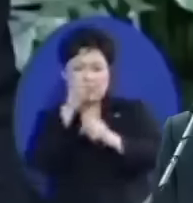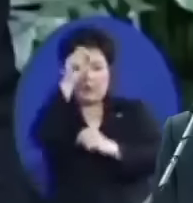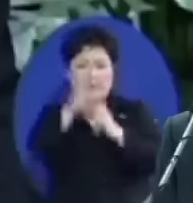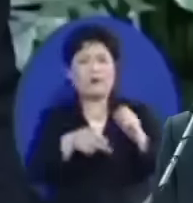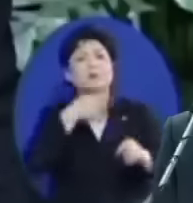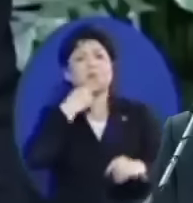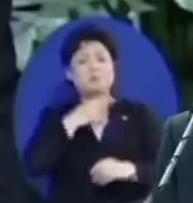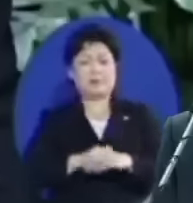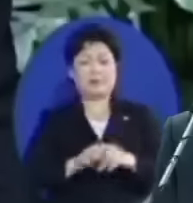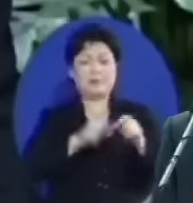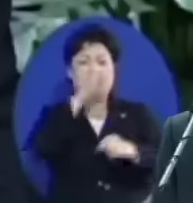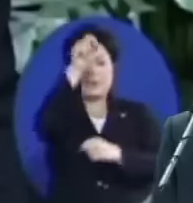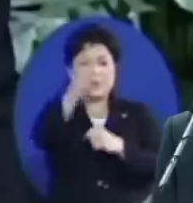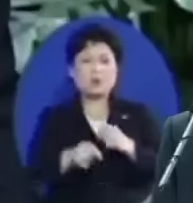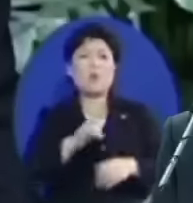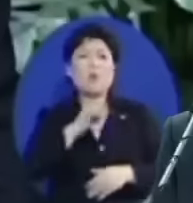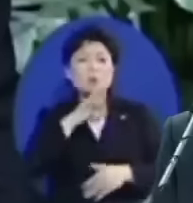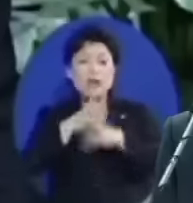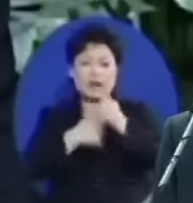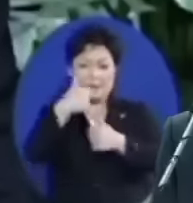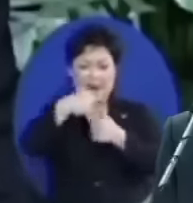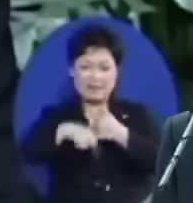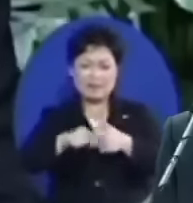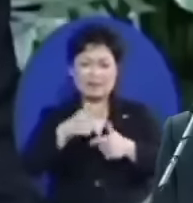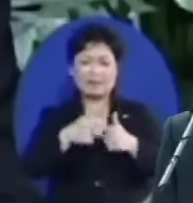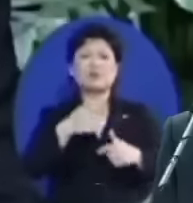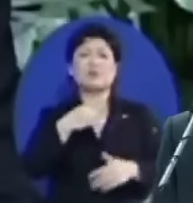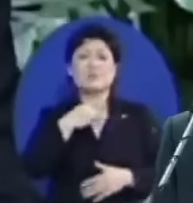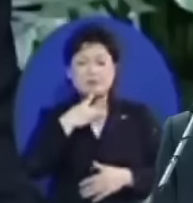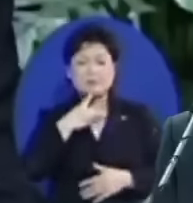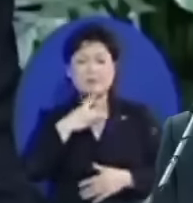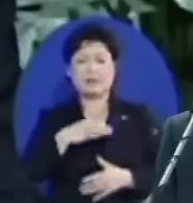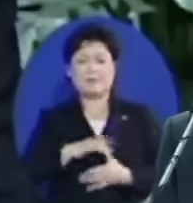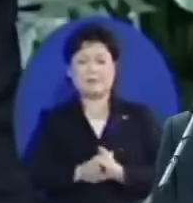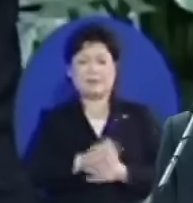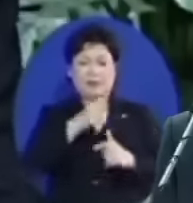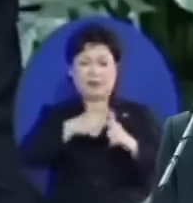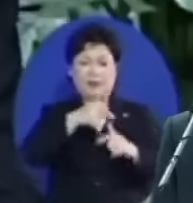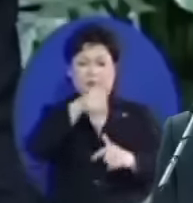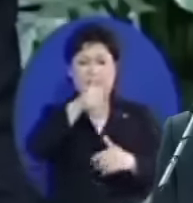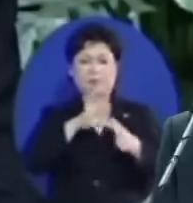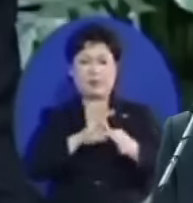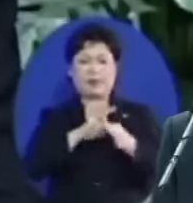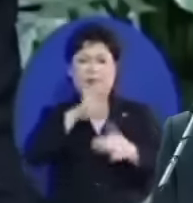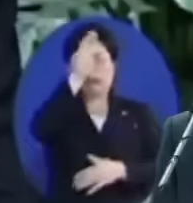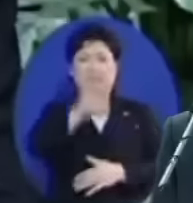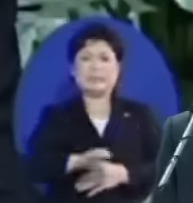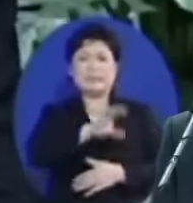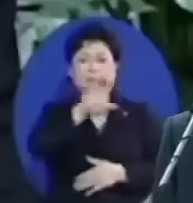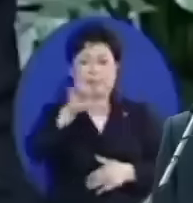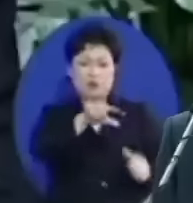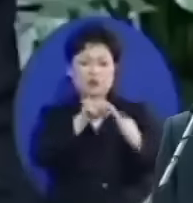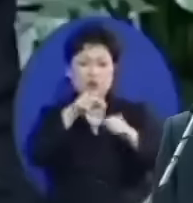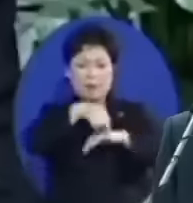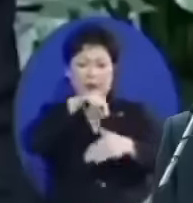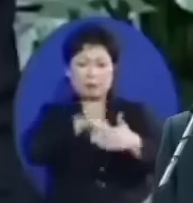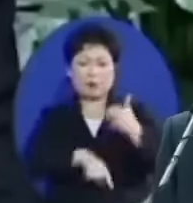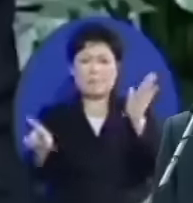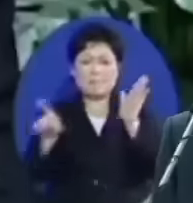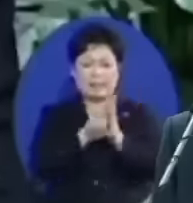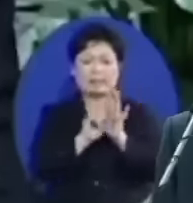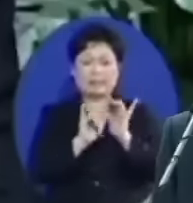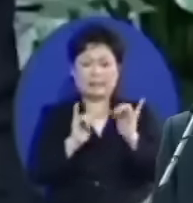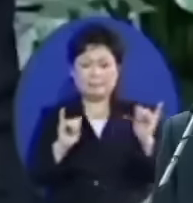없습니다. 영원한 것은 오직 하나님의 아들 예수님밖에 없습니다. 예수님의 십자가 구원을 마음속에 받아들인